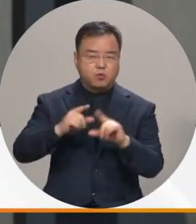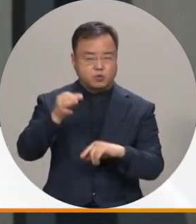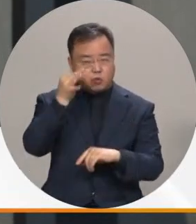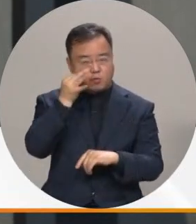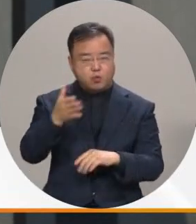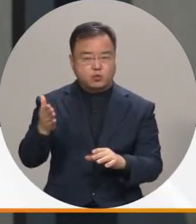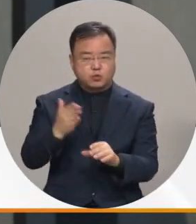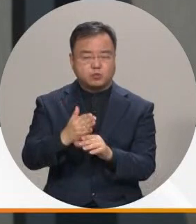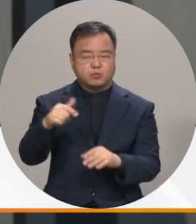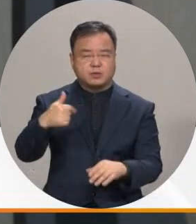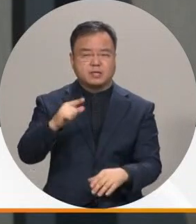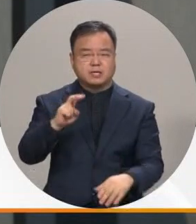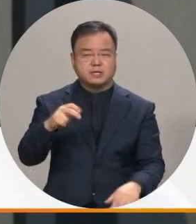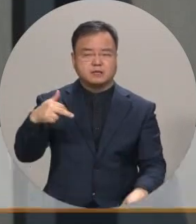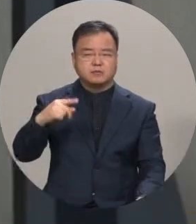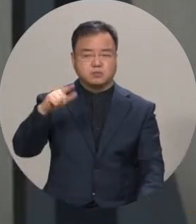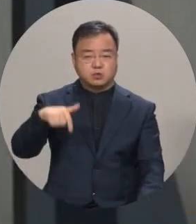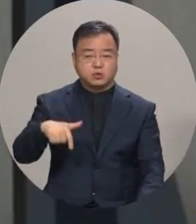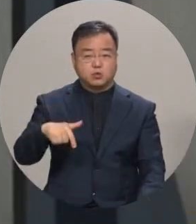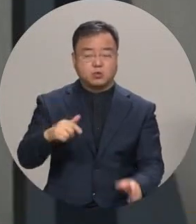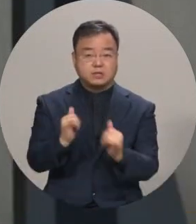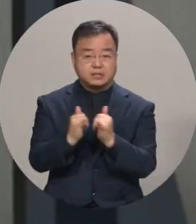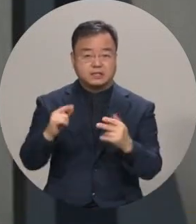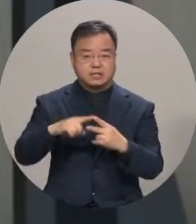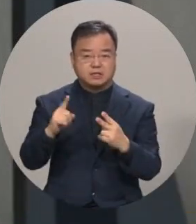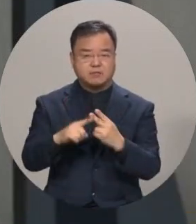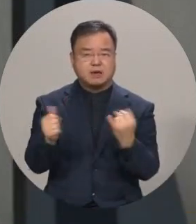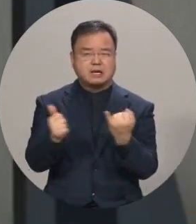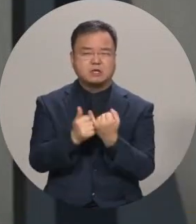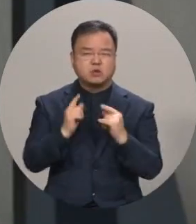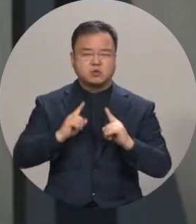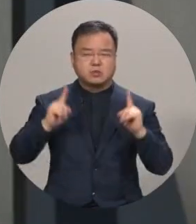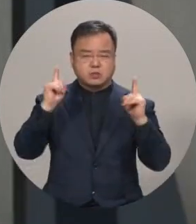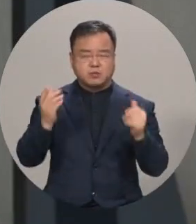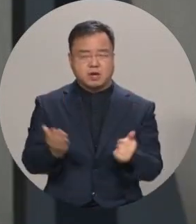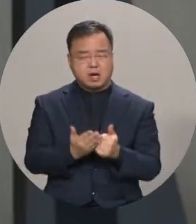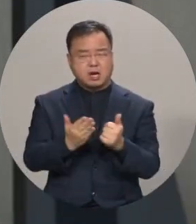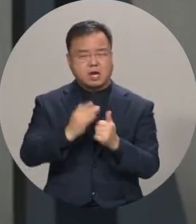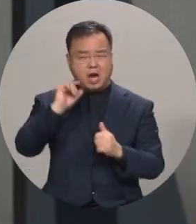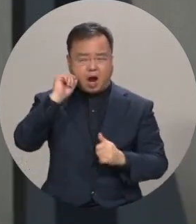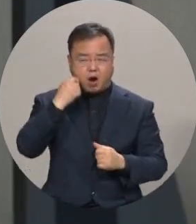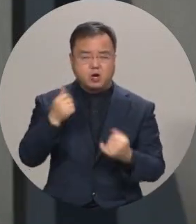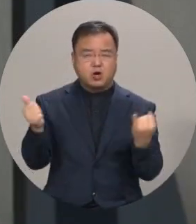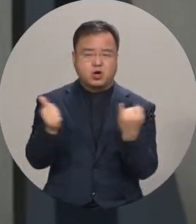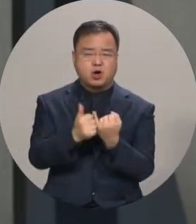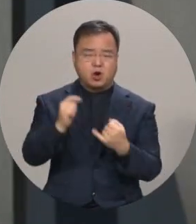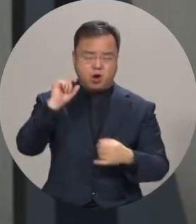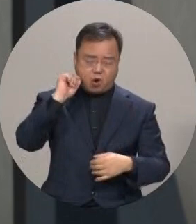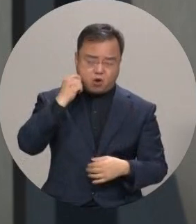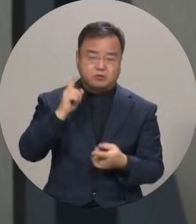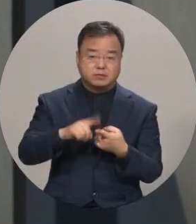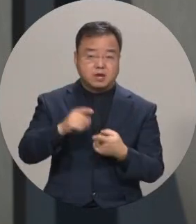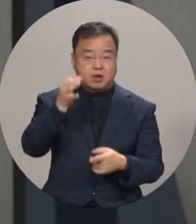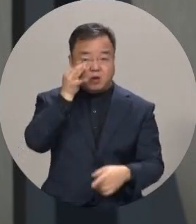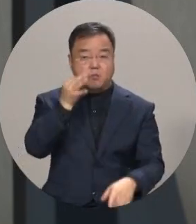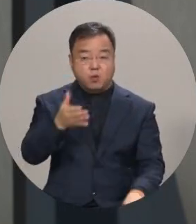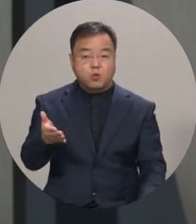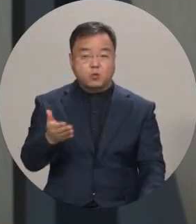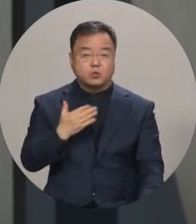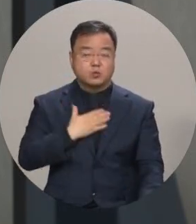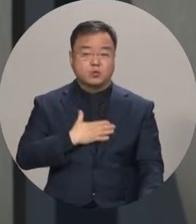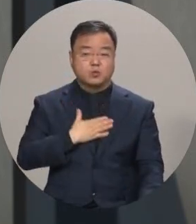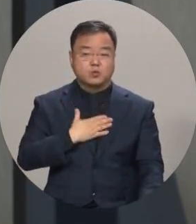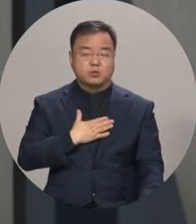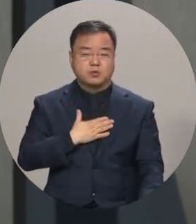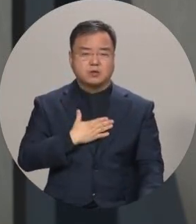금쪽이 뭐 결혼 지역 같은 그런 프로그램은 뭐 양육의 어려움이나 결혼 관계 어려움을 좀 보여준다고 생각을 합니다